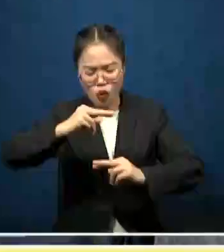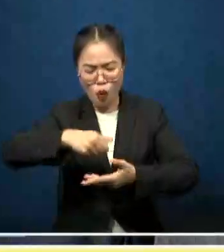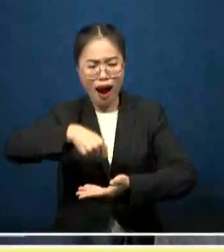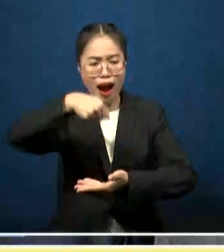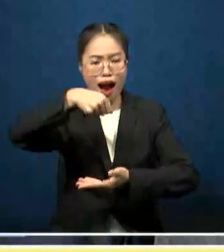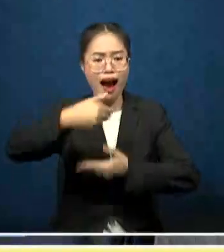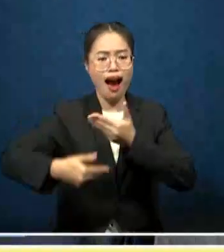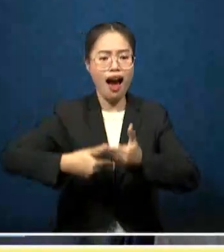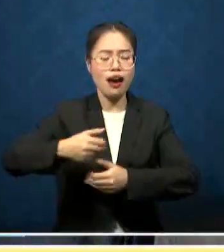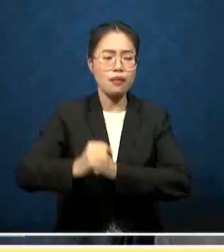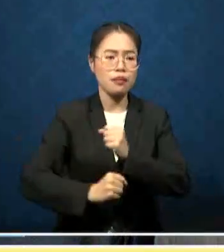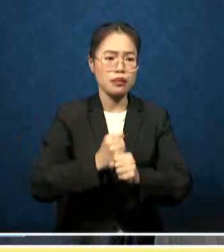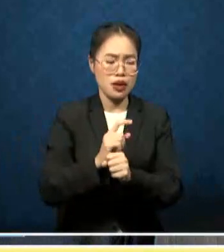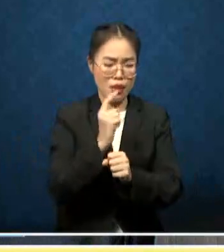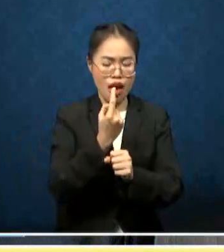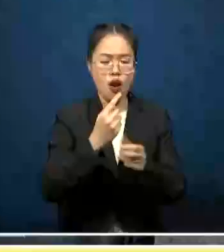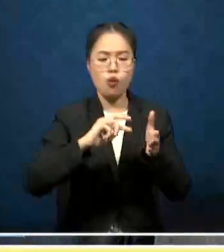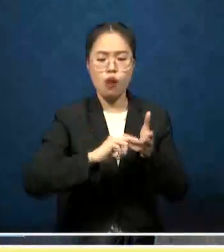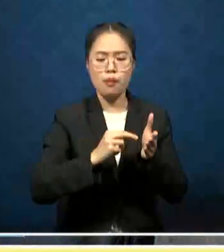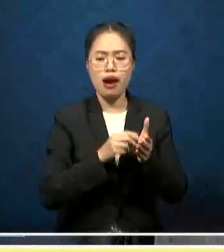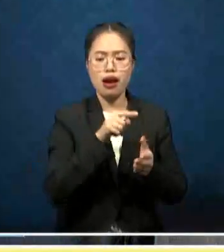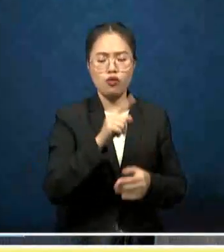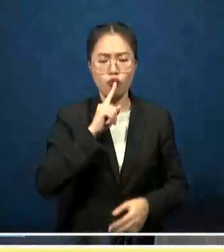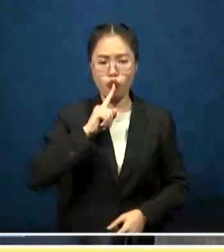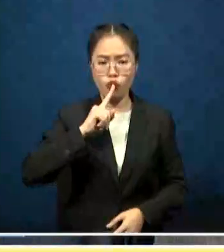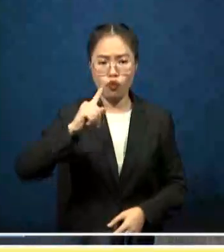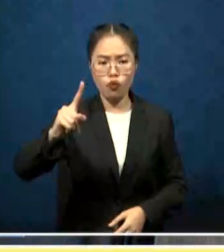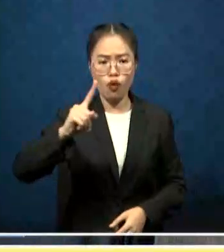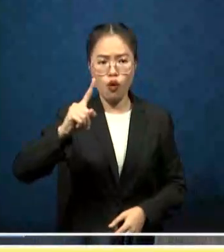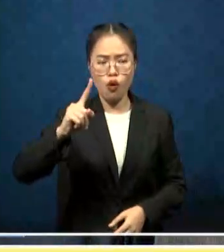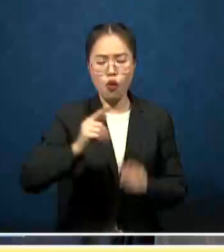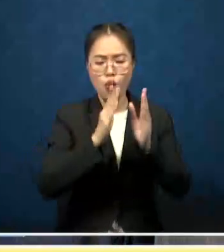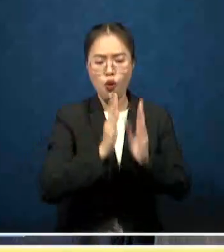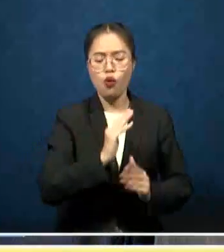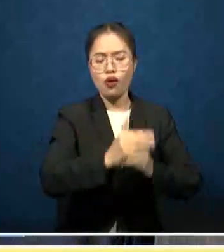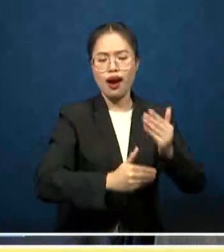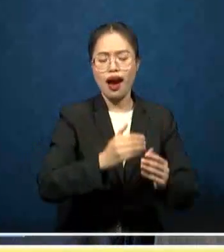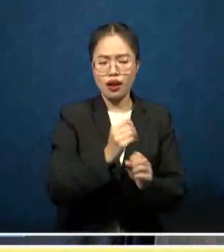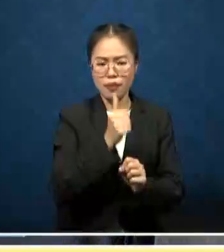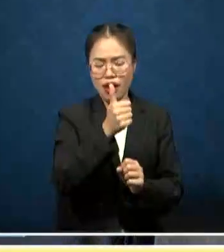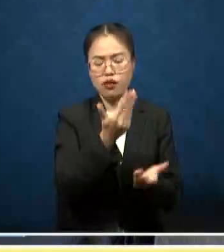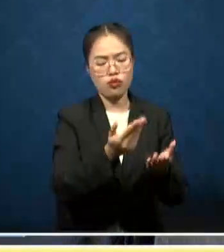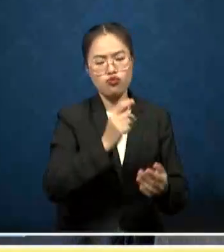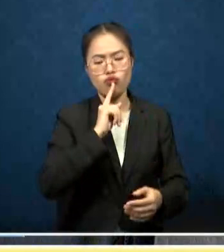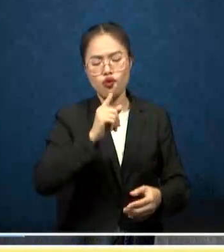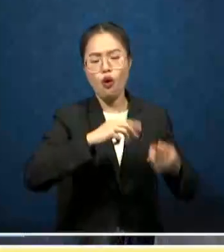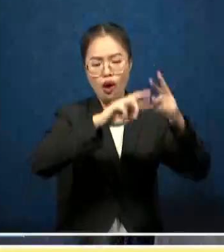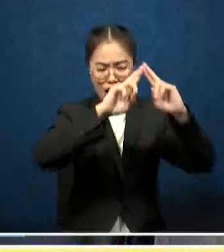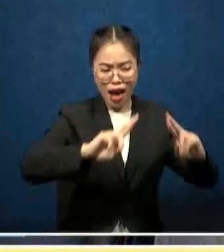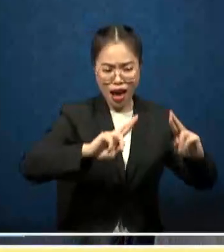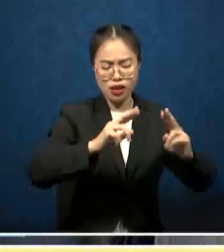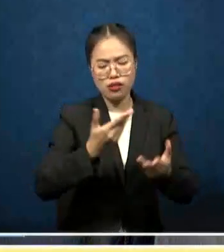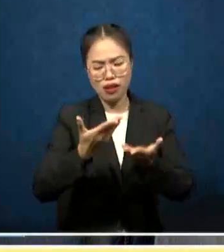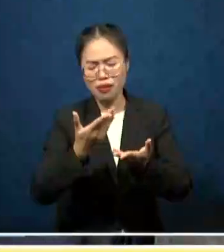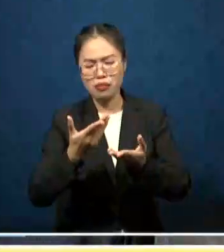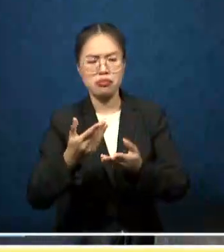ใหม่ท่านมีสิทธิ์มีอำนาจที่จะดำเนินคดีกับผู้ขายไม่ว่าจะเป็นร้านค้าหรือห้างสสินค้าก็